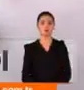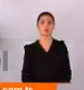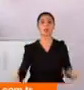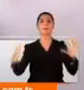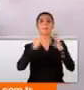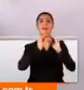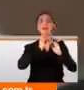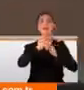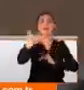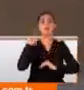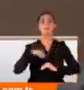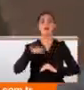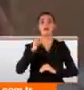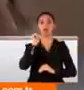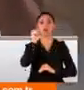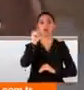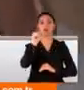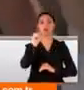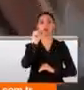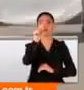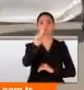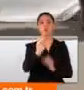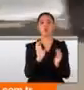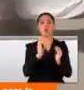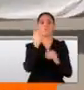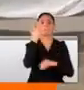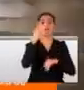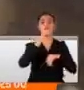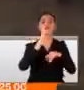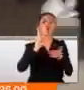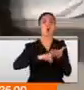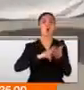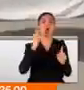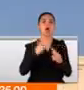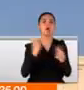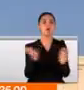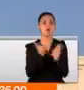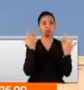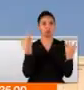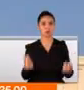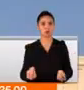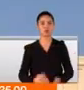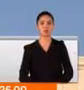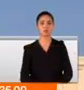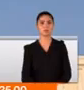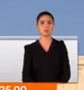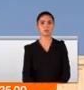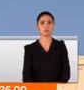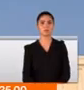Birleşmiş Milletler pazartesi günü daimi veto gücüne sahip 5 üyesiyle acil toplanacak.